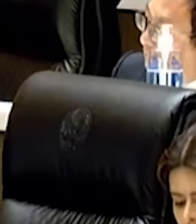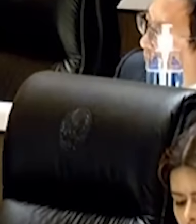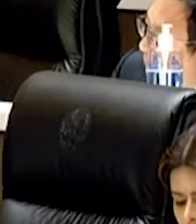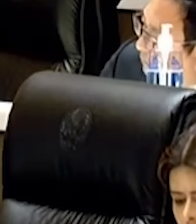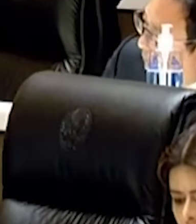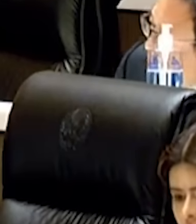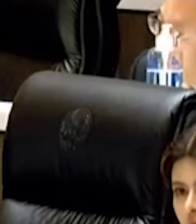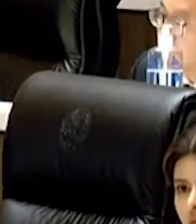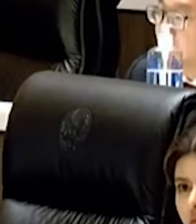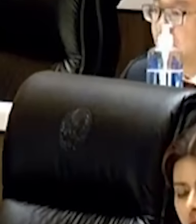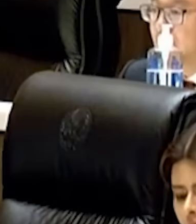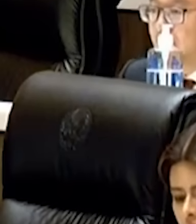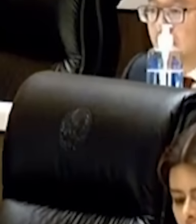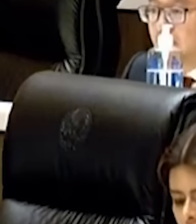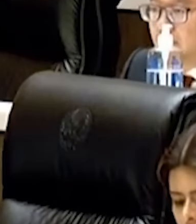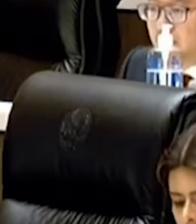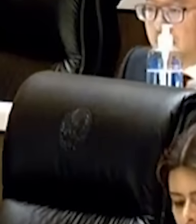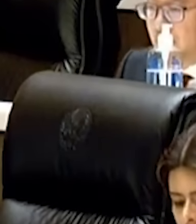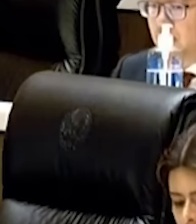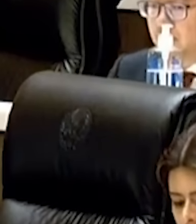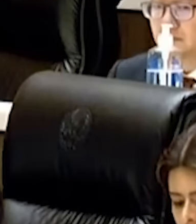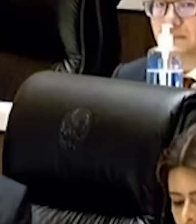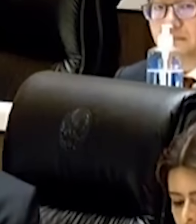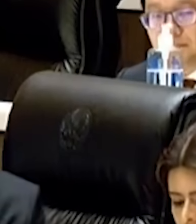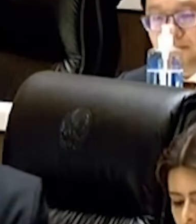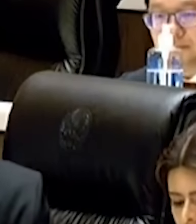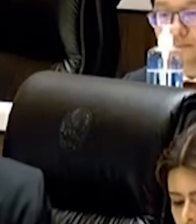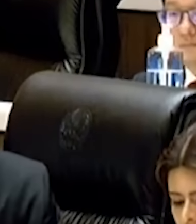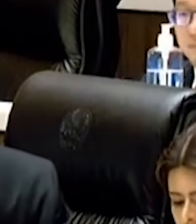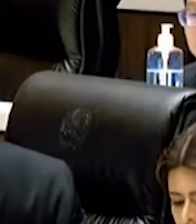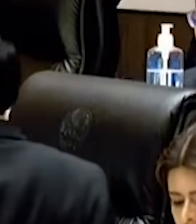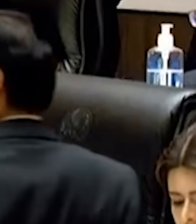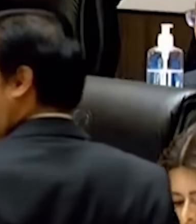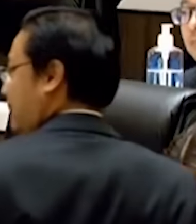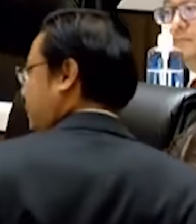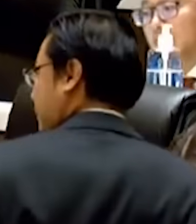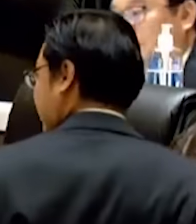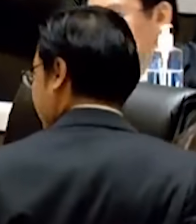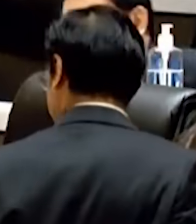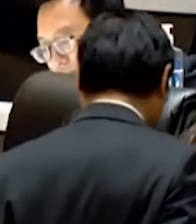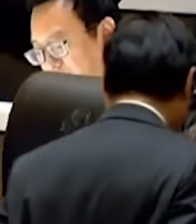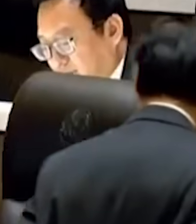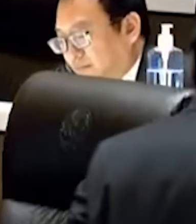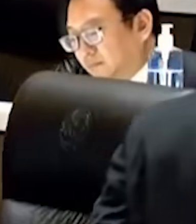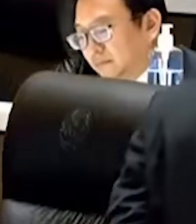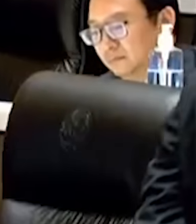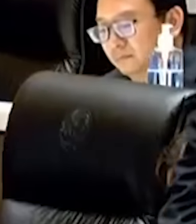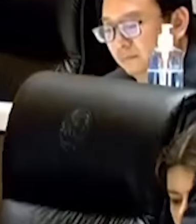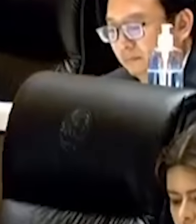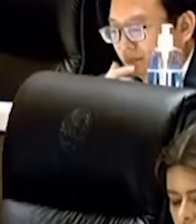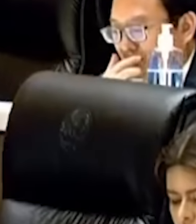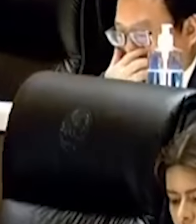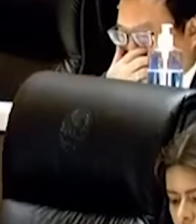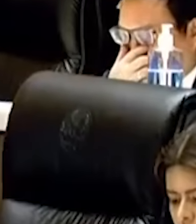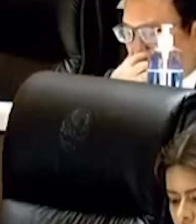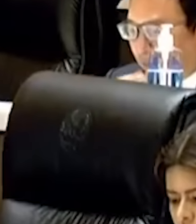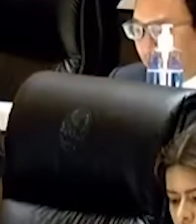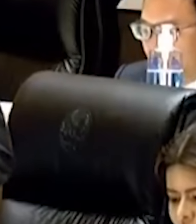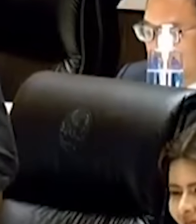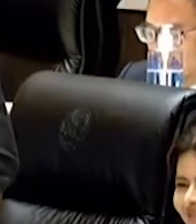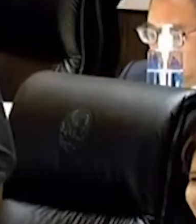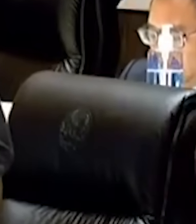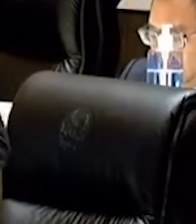มเดี๋ยวมีเพื่อนสมาชิกผมอยากจะแจมเรื่องนี้อย่างมากนะครับเอาไหมผมถามผ่านท่านประธานเอาเปล่า ห